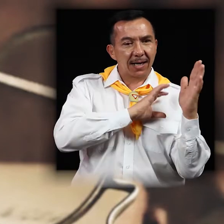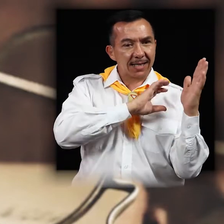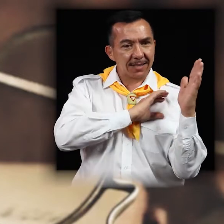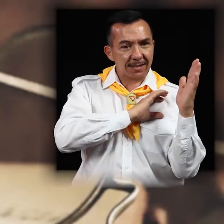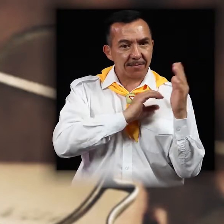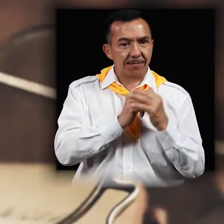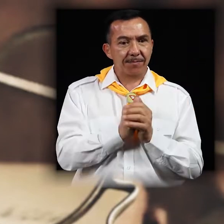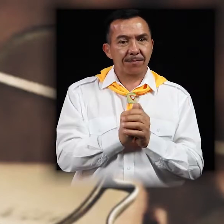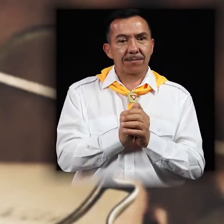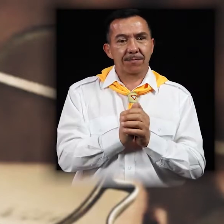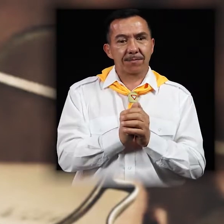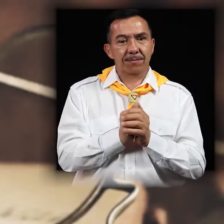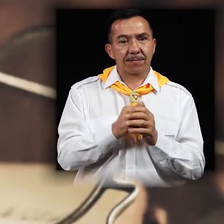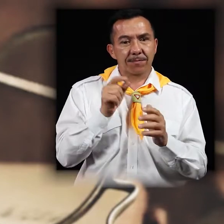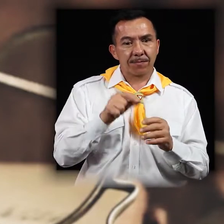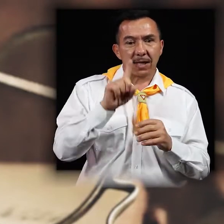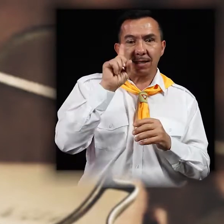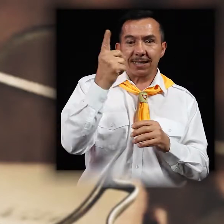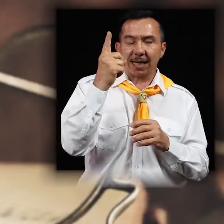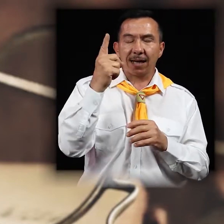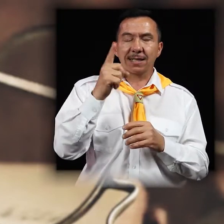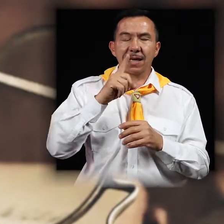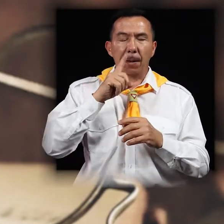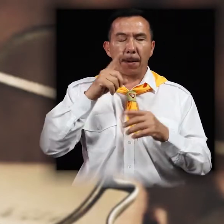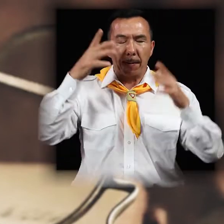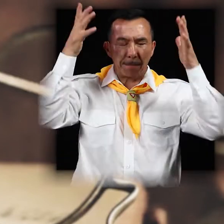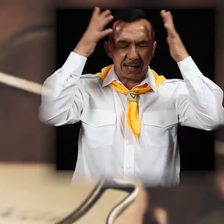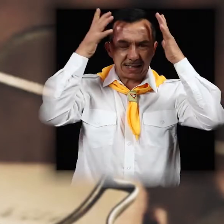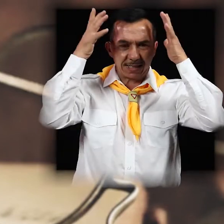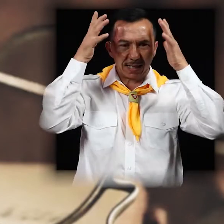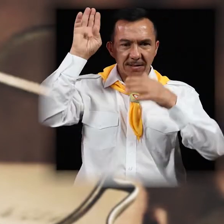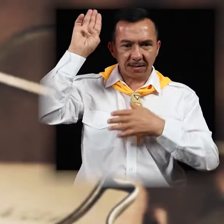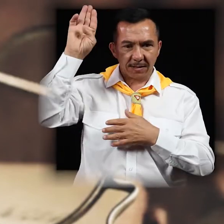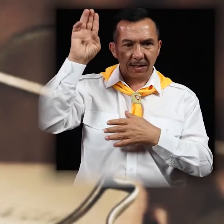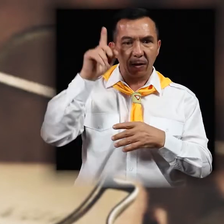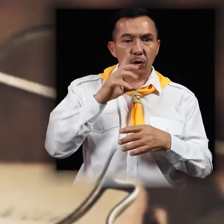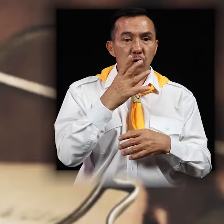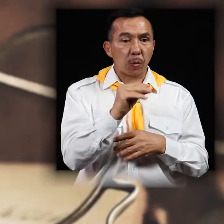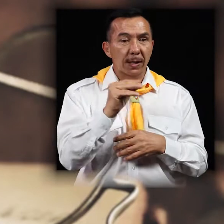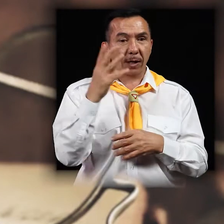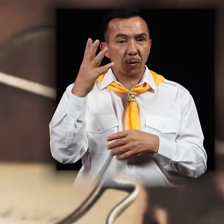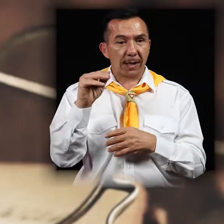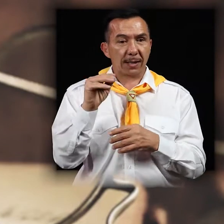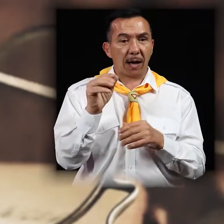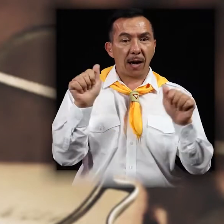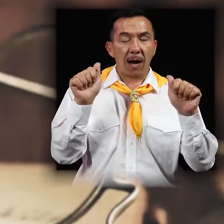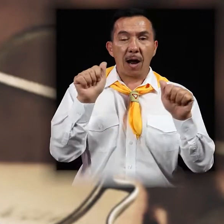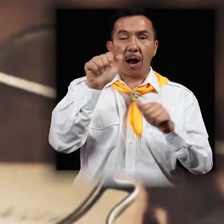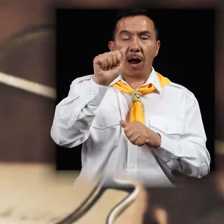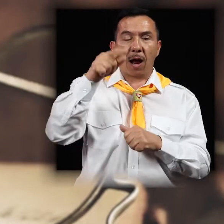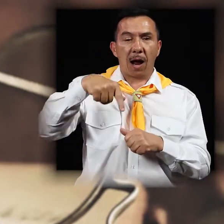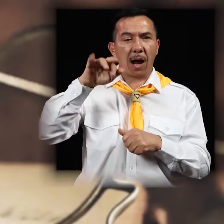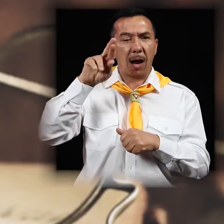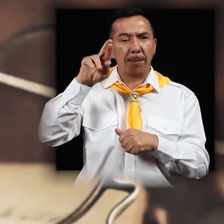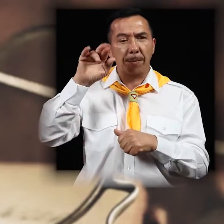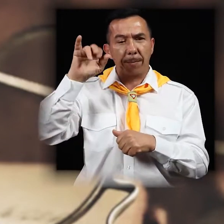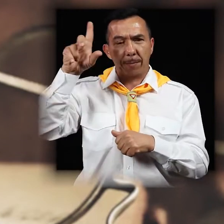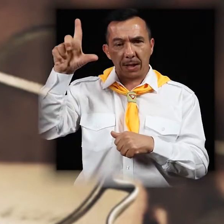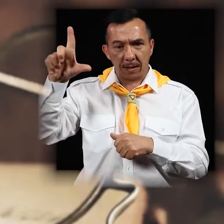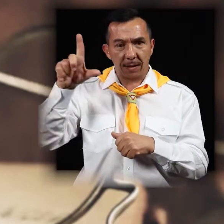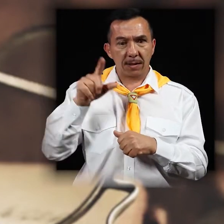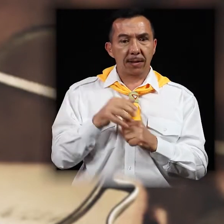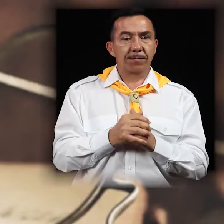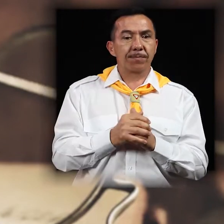Messia, 2020 April, die 28ste dag. Joshua het sy kruis